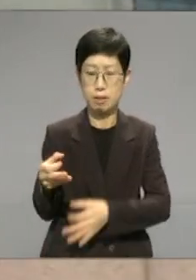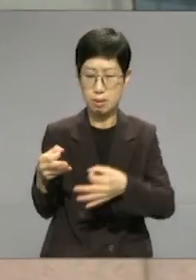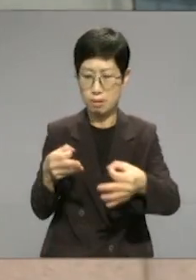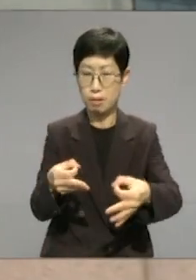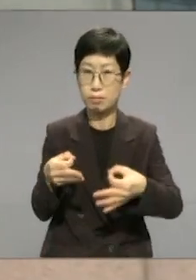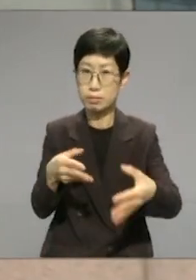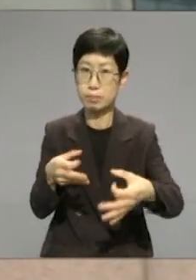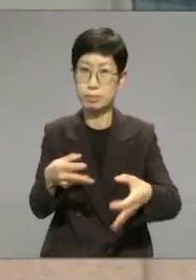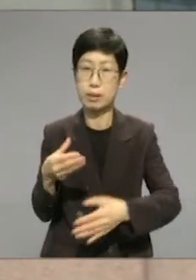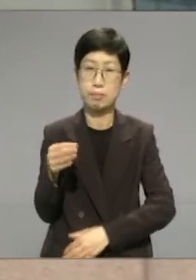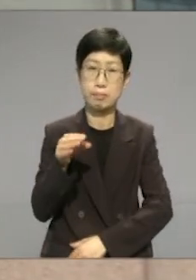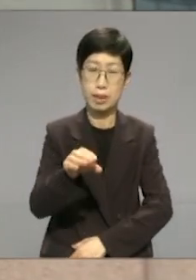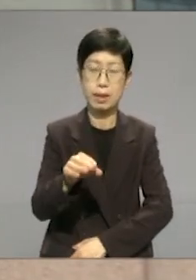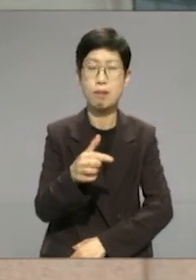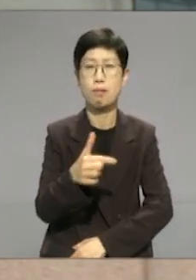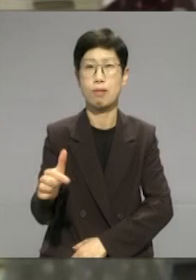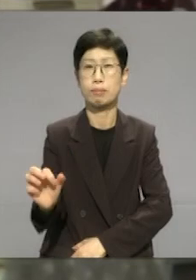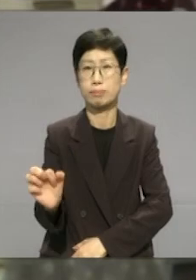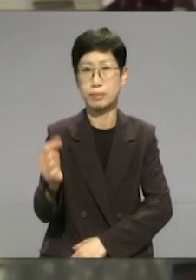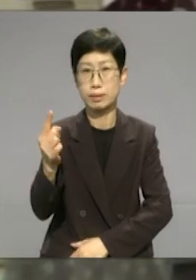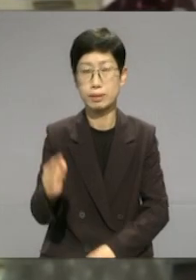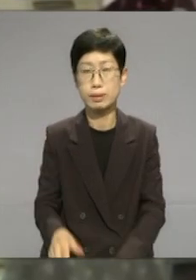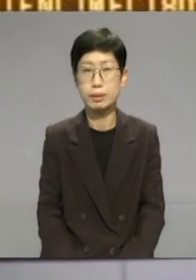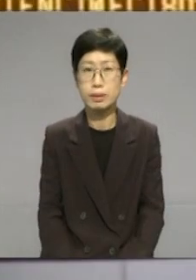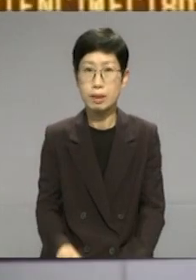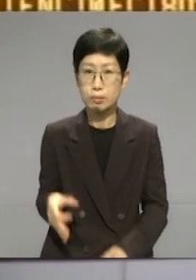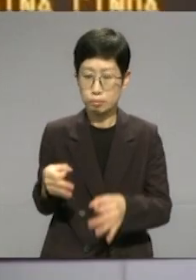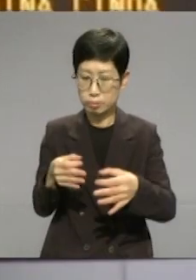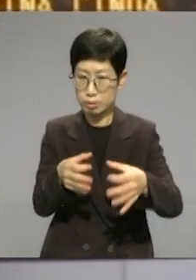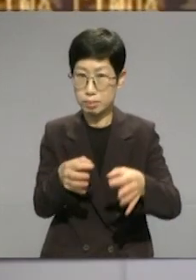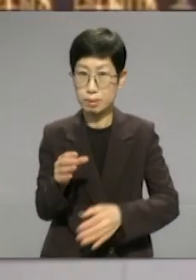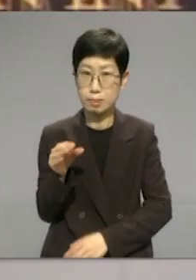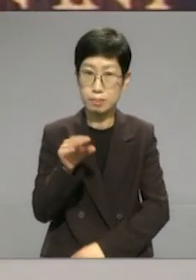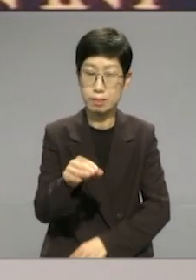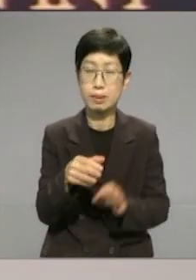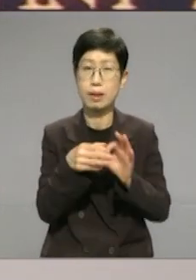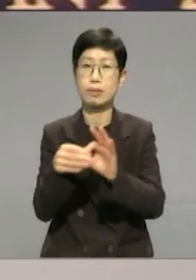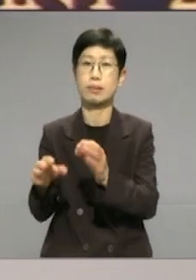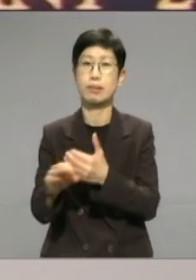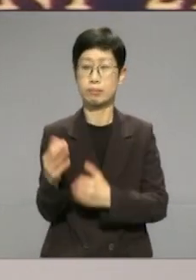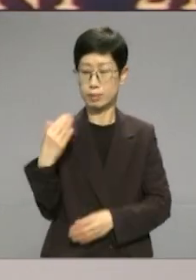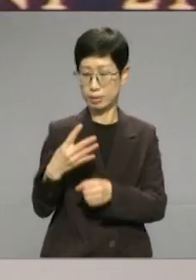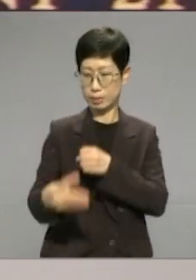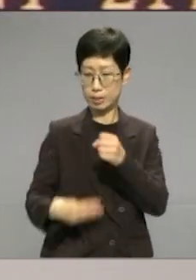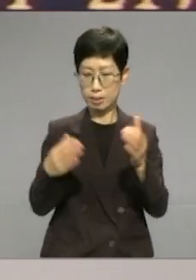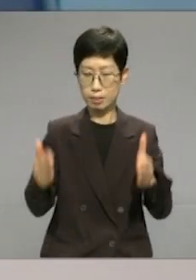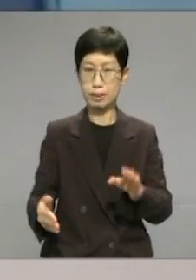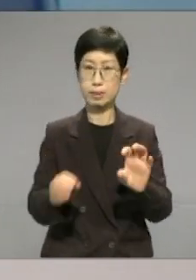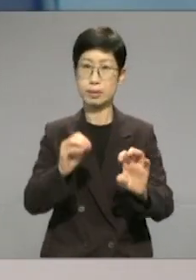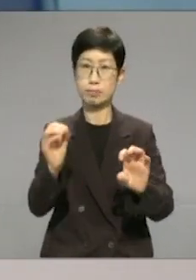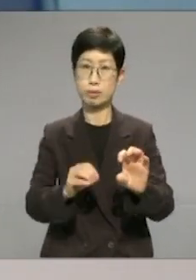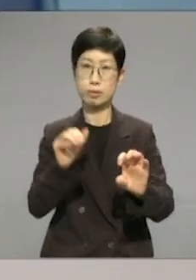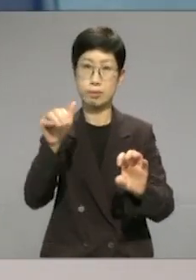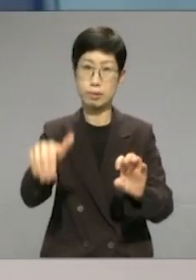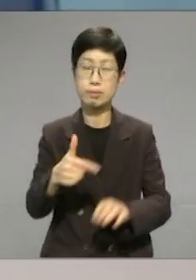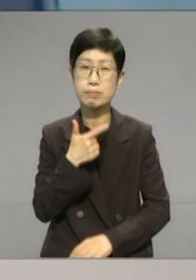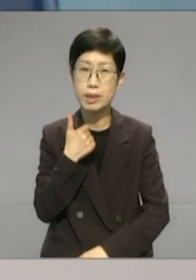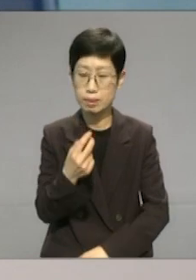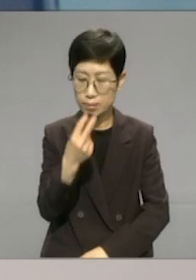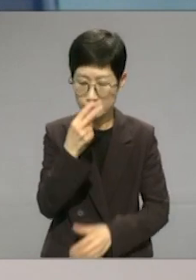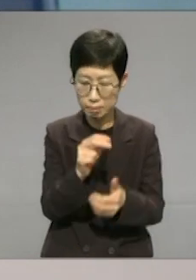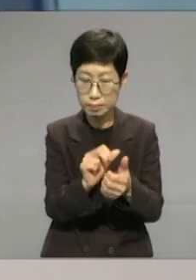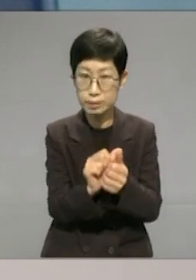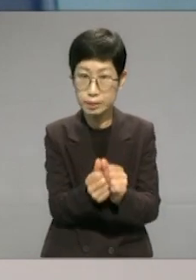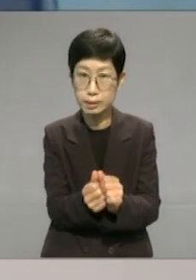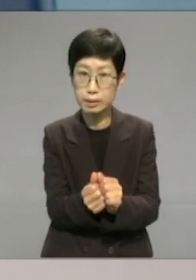자금이 대거 유입된 데 따른 건데요. 이런 자금 유입이 지속된다면 지난 4년간 40% 가까이 급락했던 홍콩